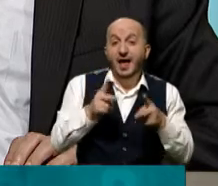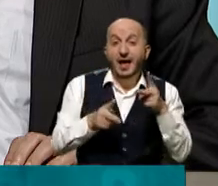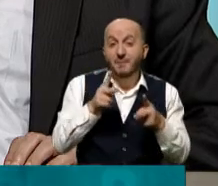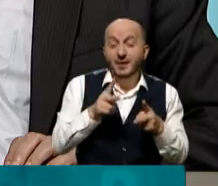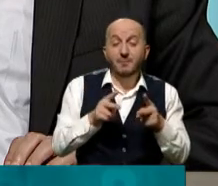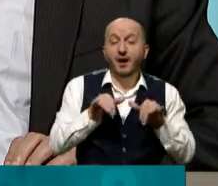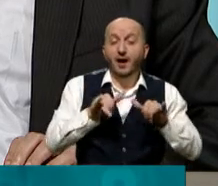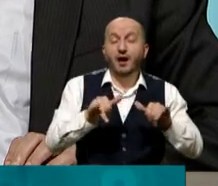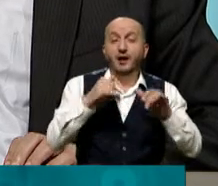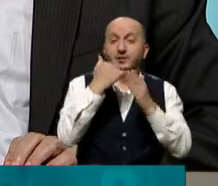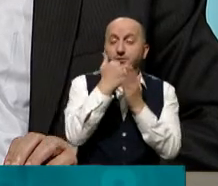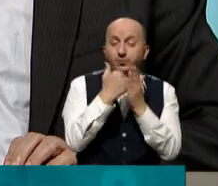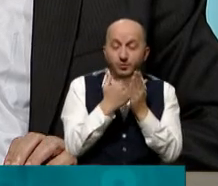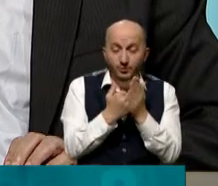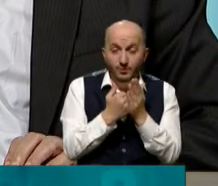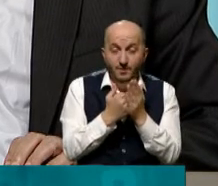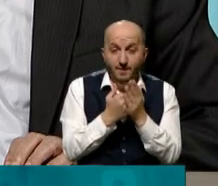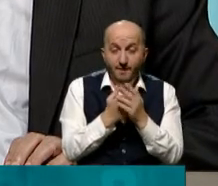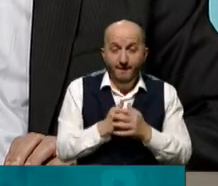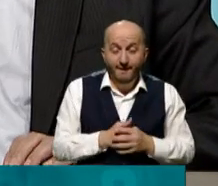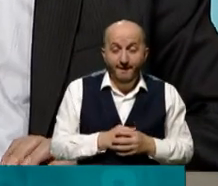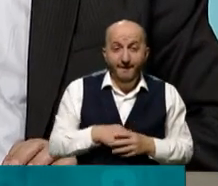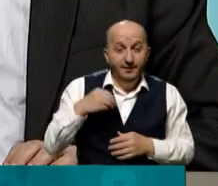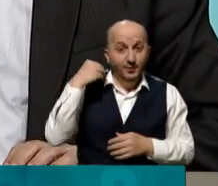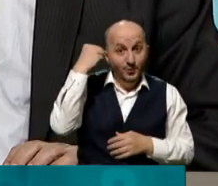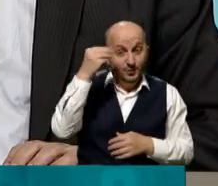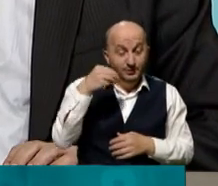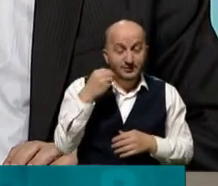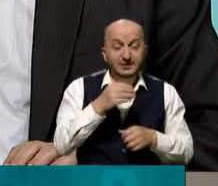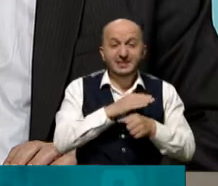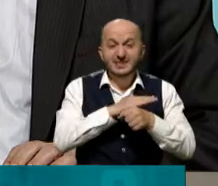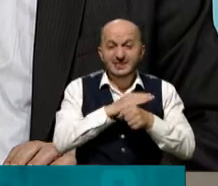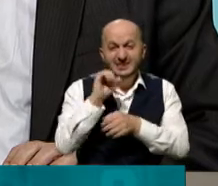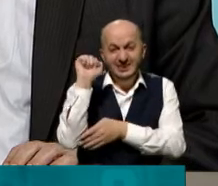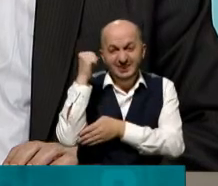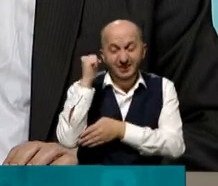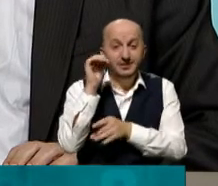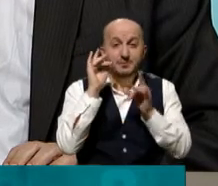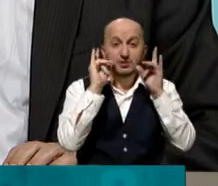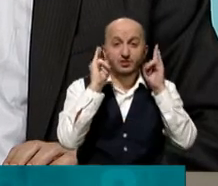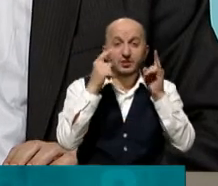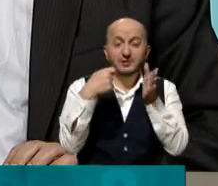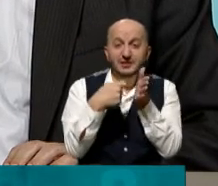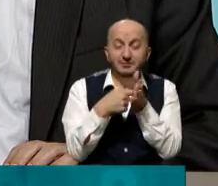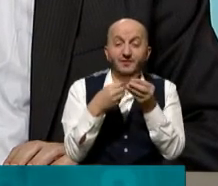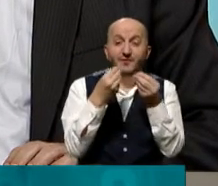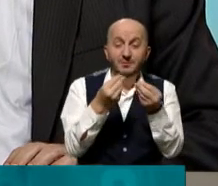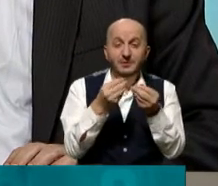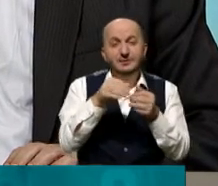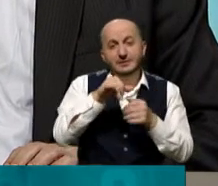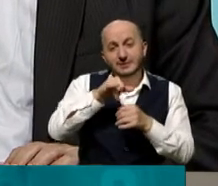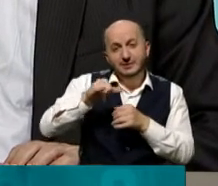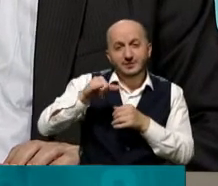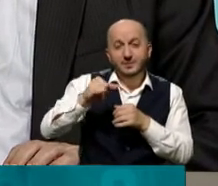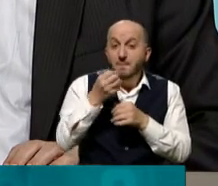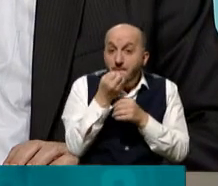mesele, farklı bir soru gibi. Hocam hayırlı akşamlar, Sivas'ta bir cami ismi vermiş. Camide ve yanında mevcut